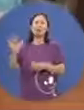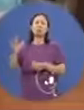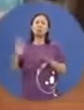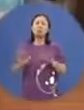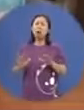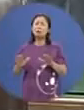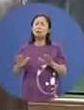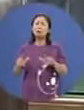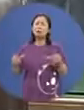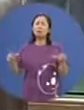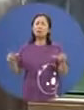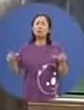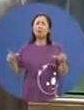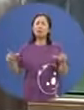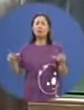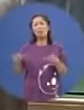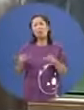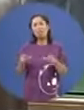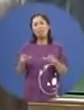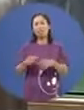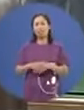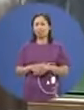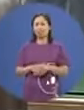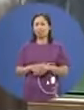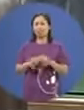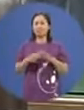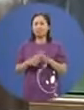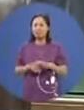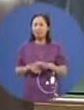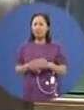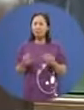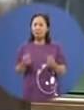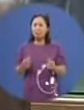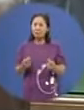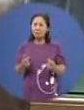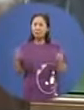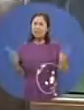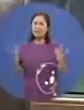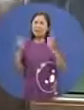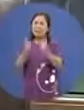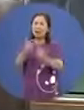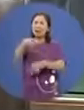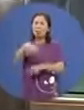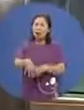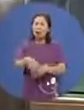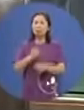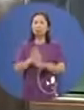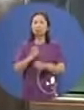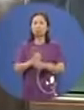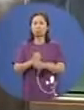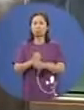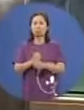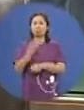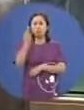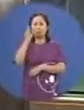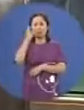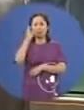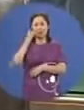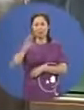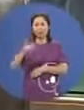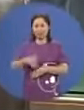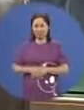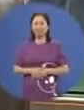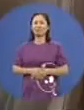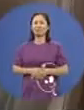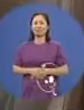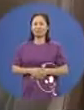てるんですね、 は い、そこでやっぱり出会いの場をねちょっと作ろうじゃないかと、 はいはい、 いうことに今なって